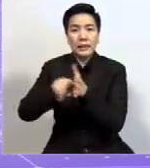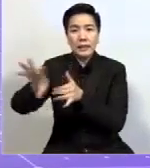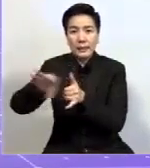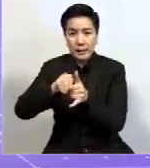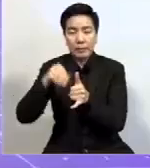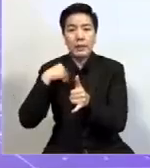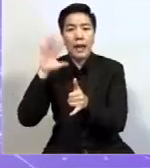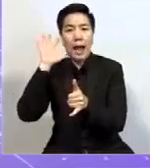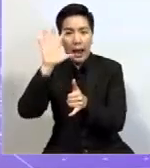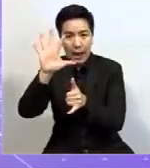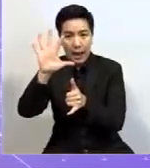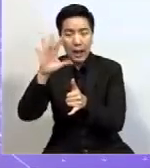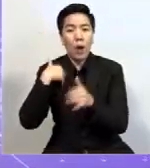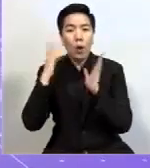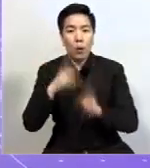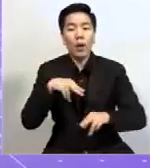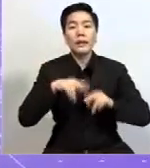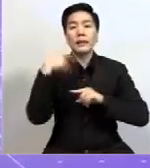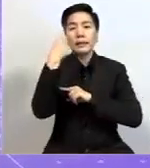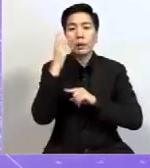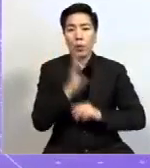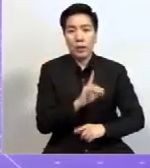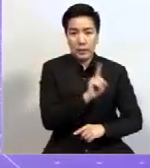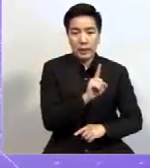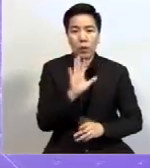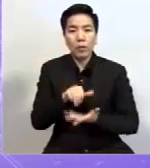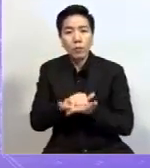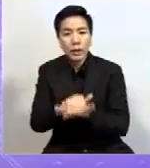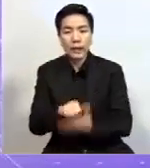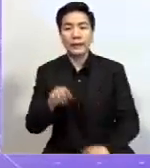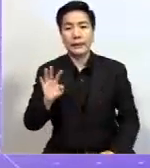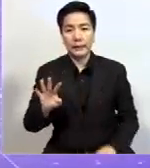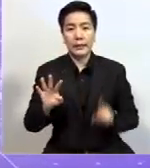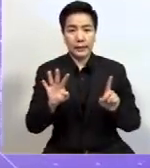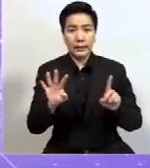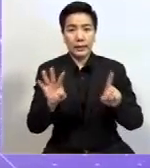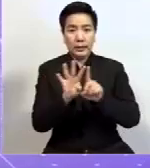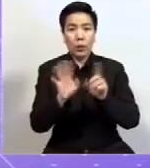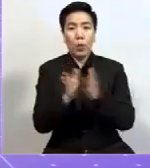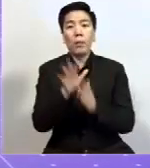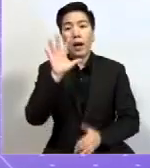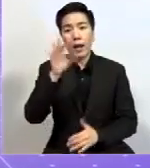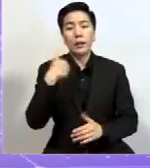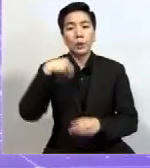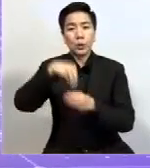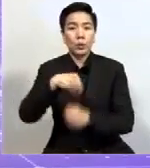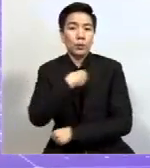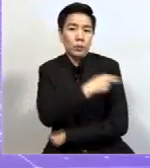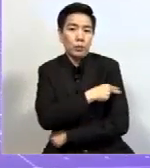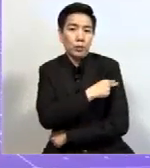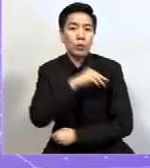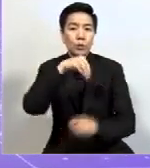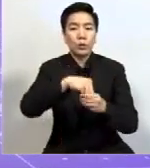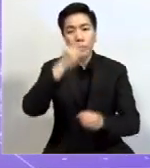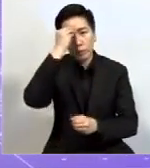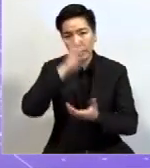เชื้อแล้วทั้งหมด5คนเป็นผู้โดยสาร1คนเป็นลูกเรือ4คนตอนนี้ทั้งหมดได้รับการรักษาตัวในโรงพยาบาล